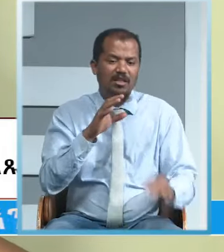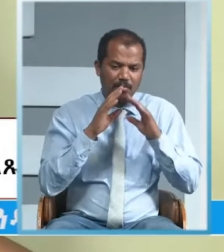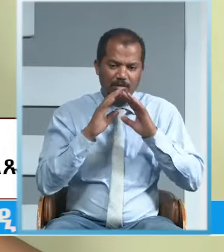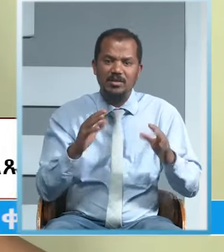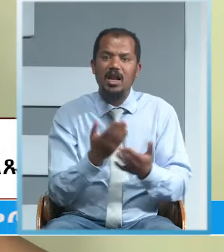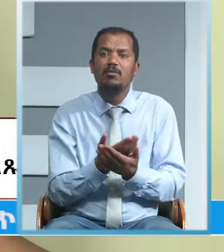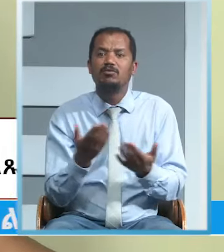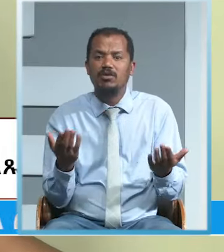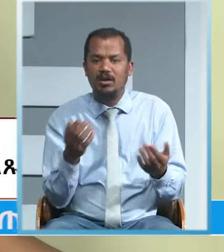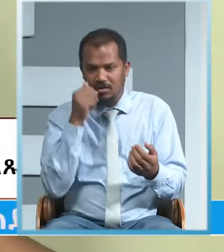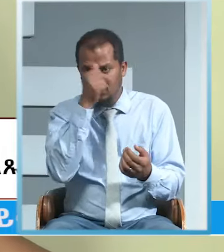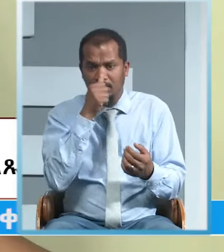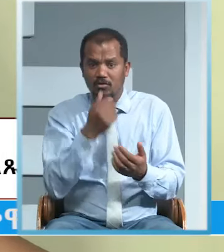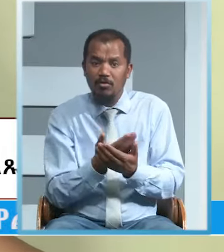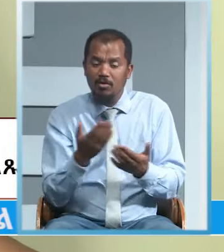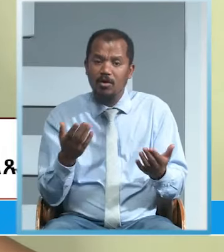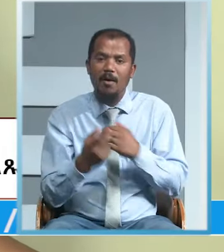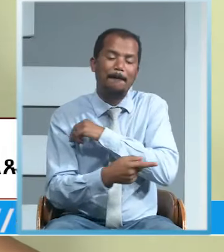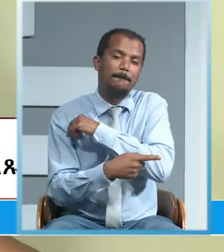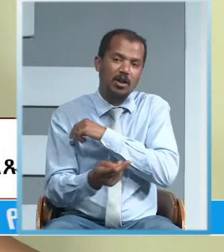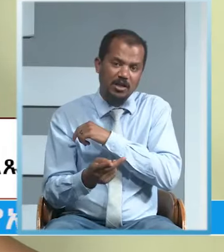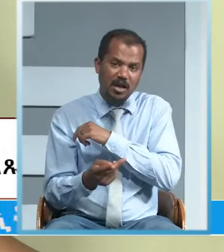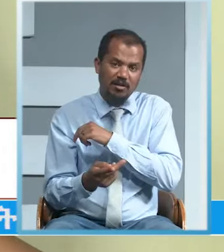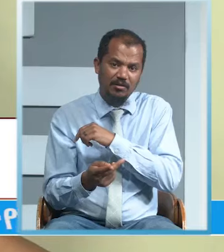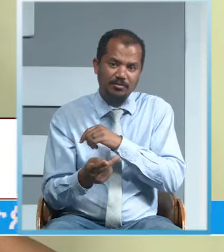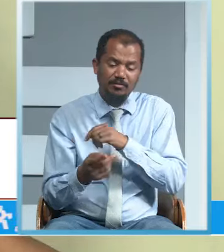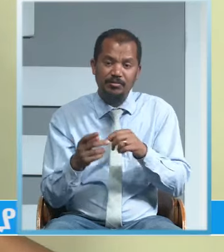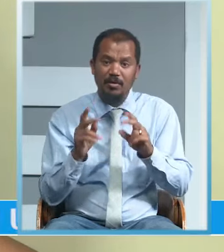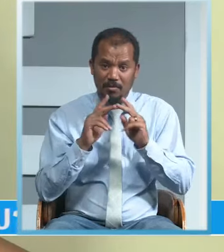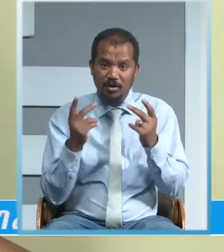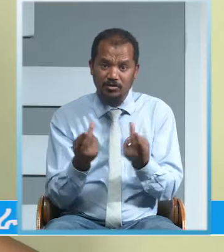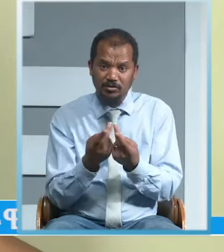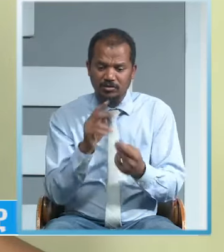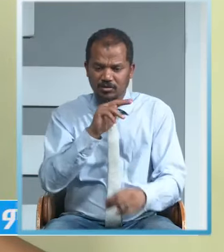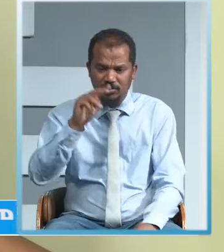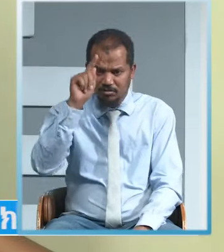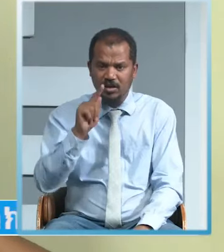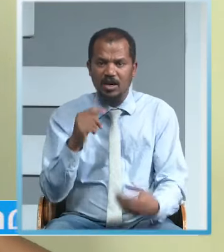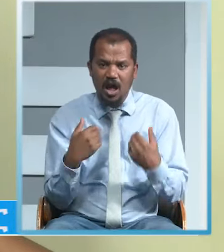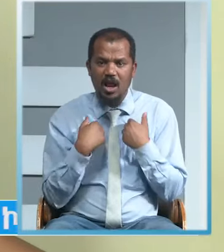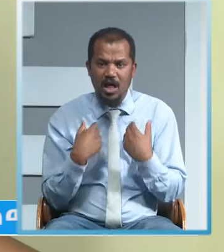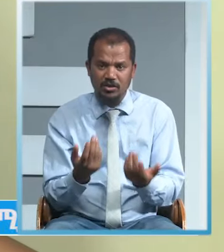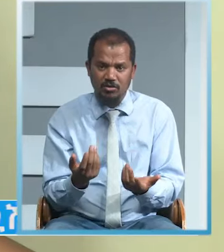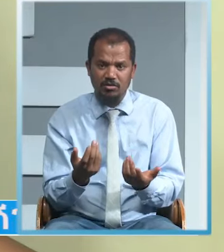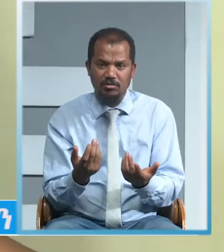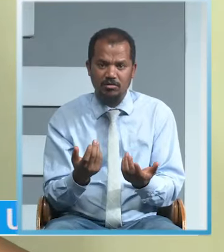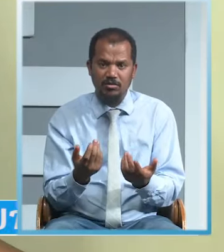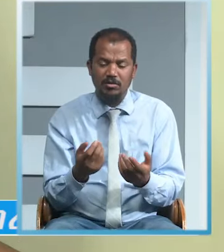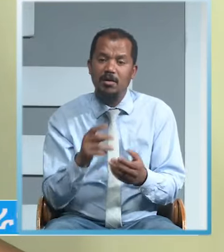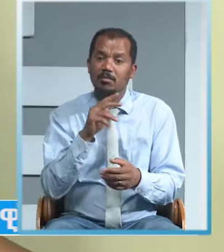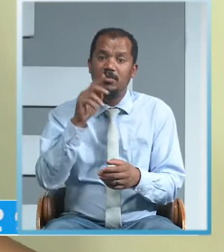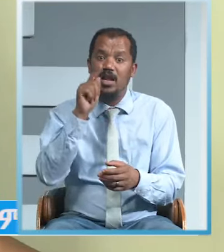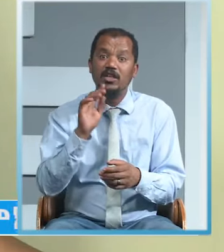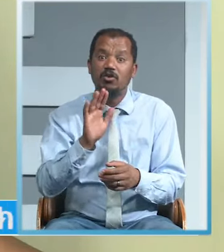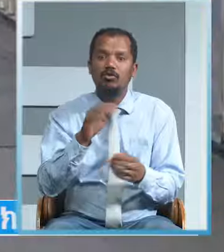ጉዳይ፣ በኢትዮጵያ ጉዳይ ፖለቲካ ፓርቲዎች ሚና አላቸው። ያንንም ሚናቸውን